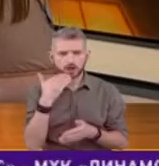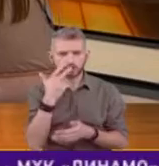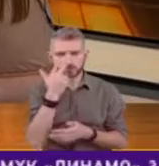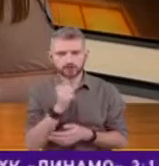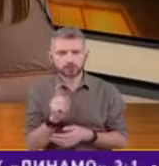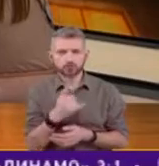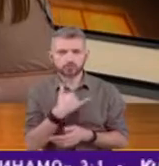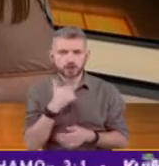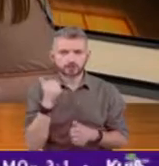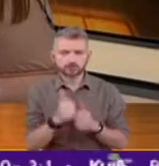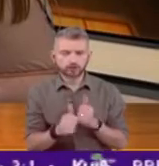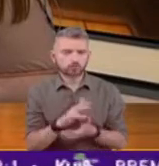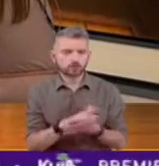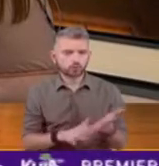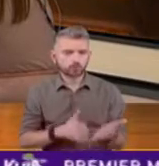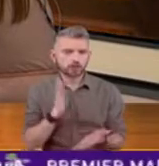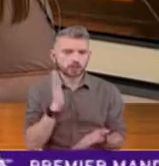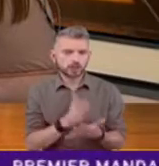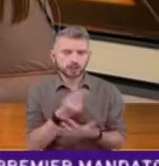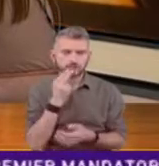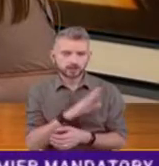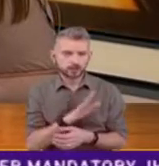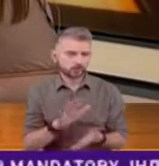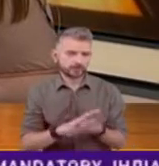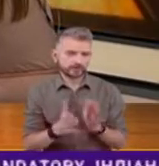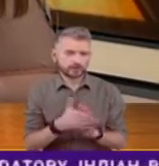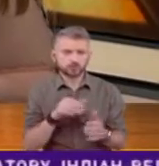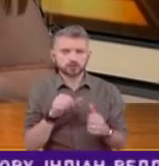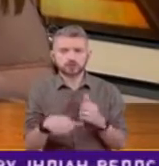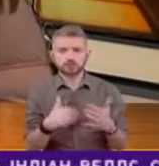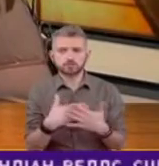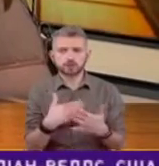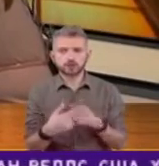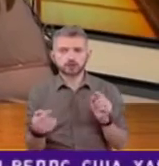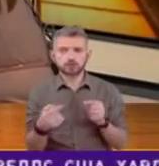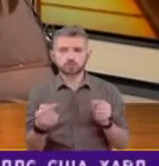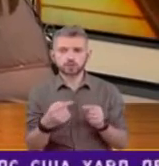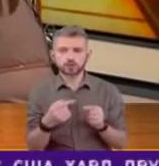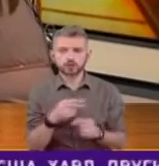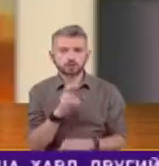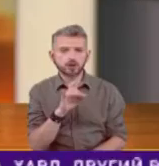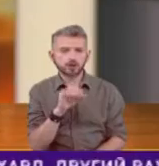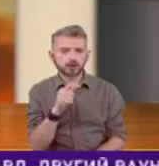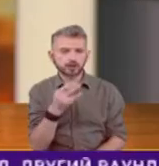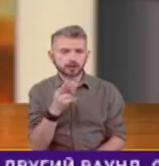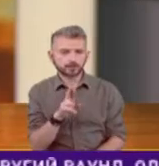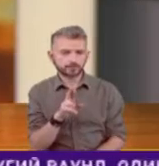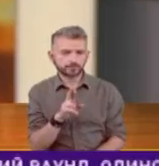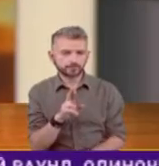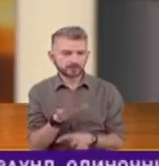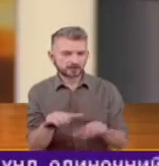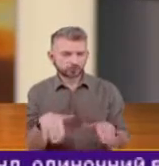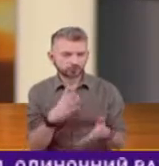нас часто, перепрошую, є не найкращий стан. Ну, зокрема, наприклад, напроти Берегиня є такий садок, НВК